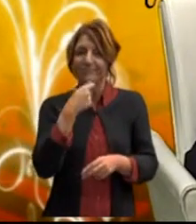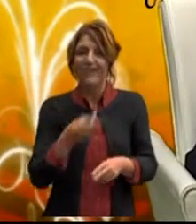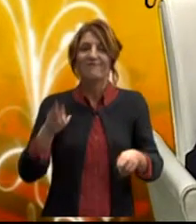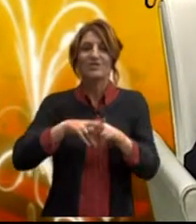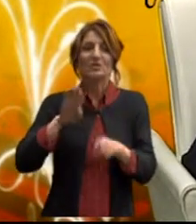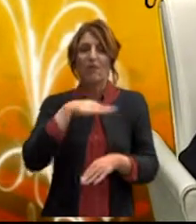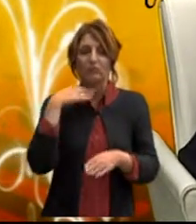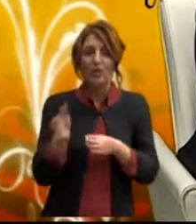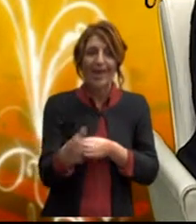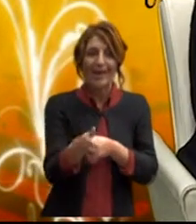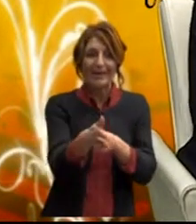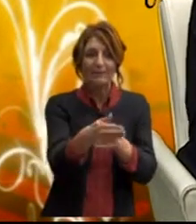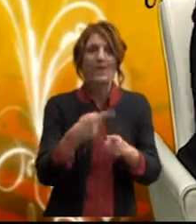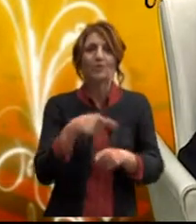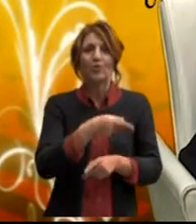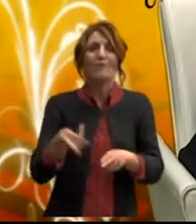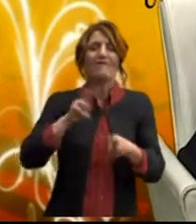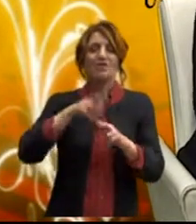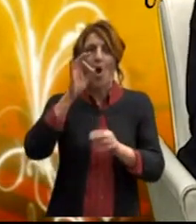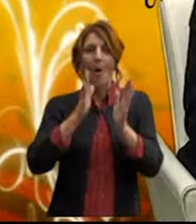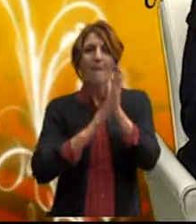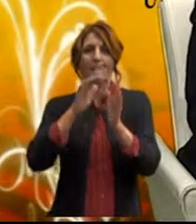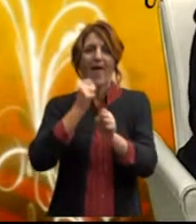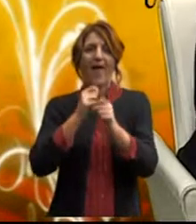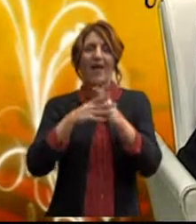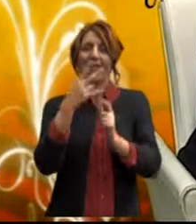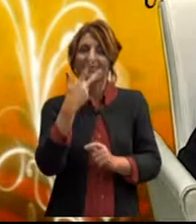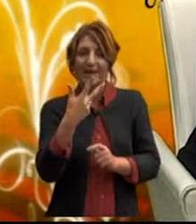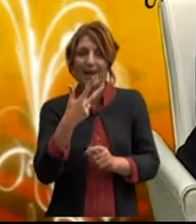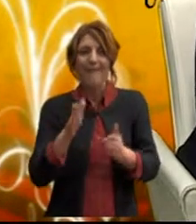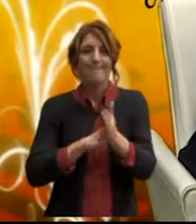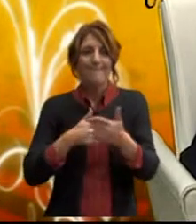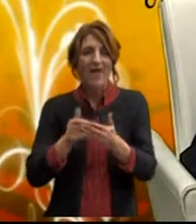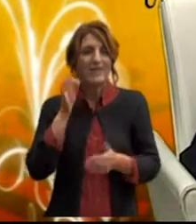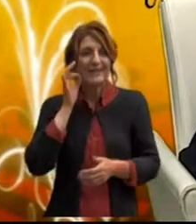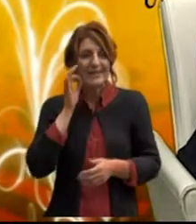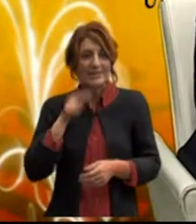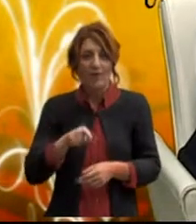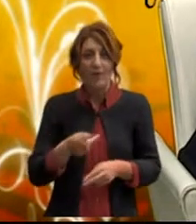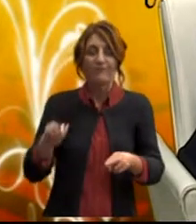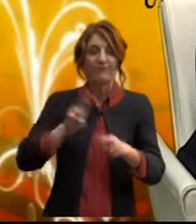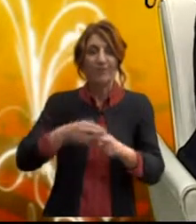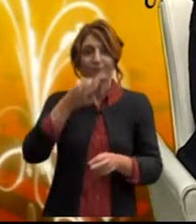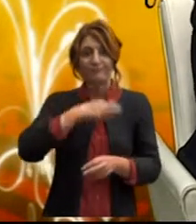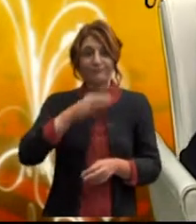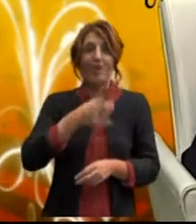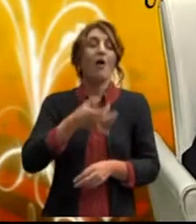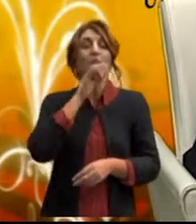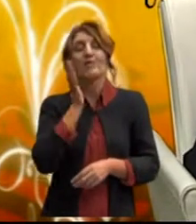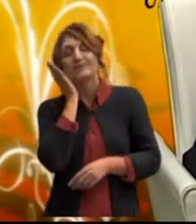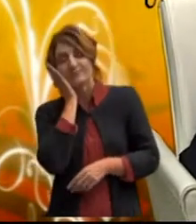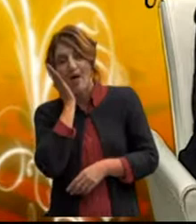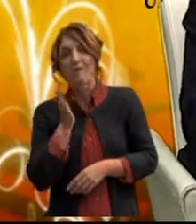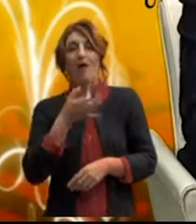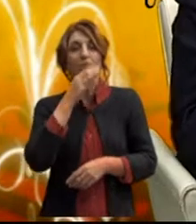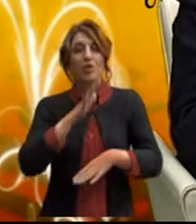su omega-3 masne kiseline. Pa ako onda neko uzima i omega-3 masne kiseline, i bolje će spavati, i bolje će se osjećati, baš kao i